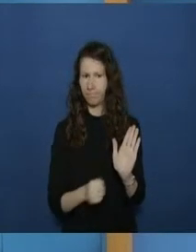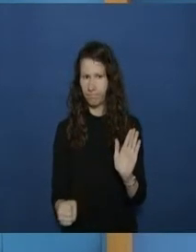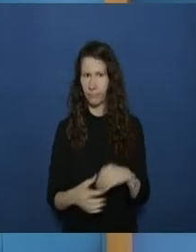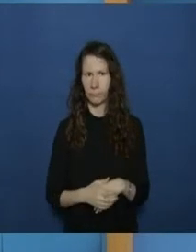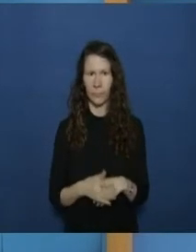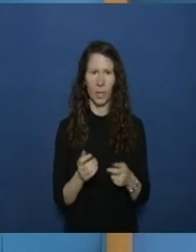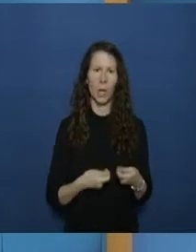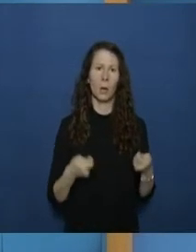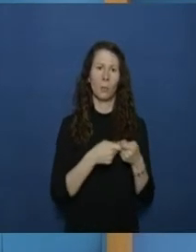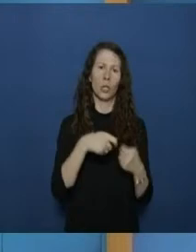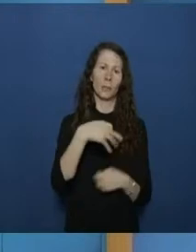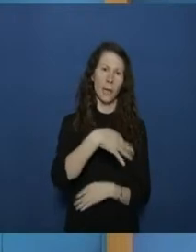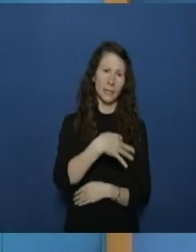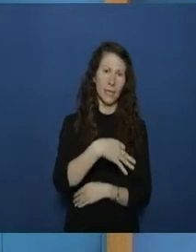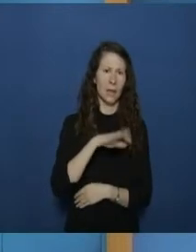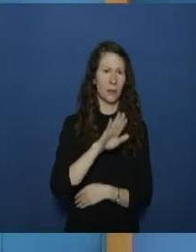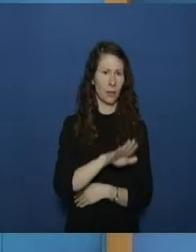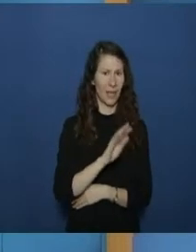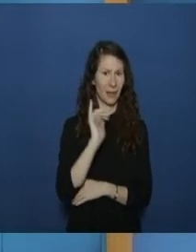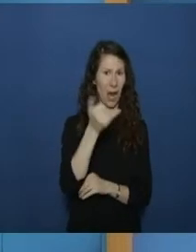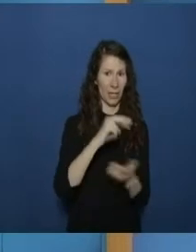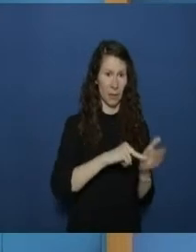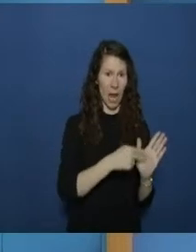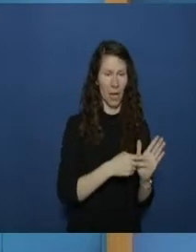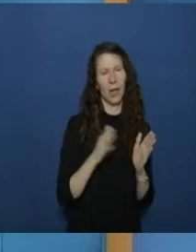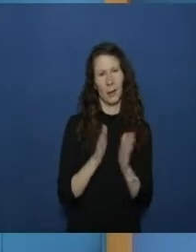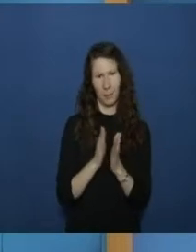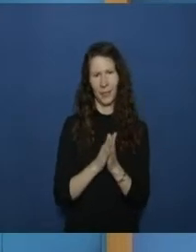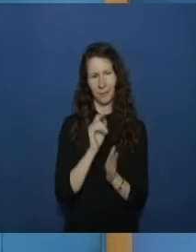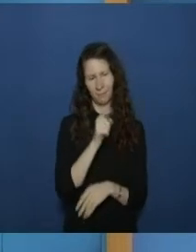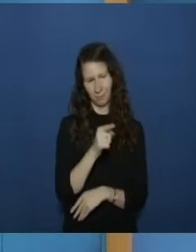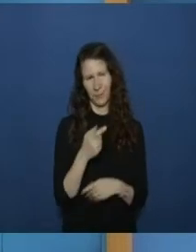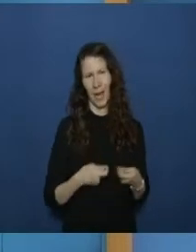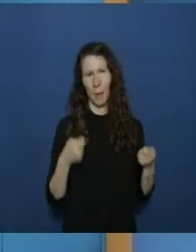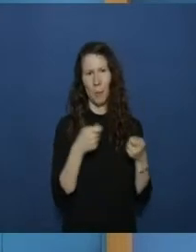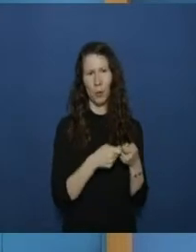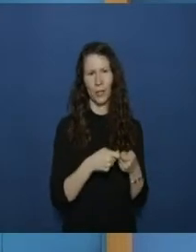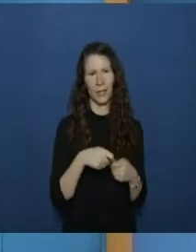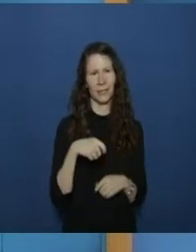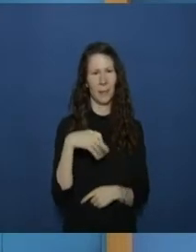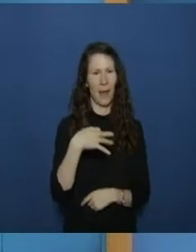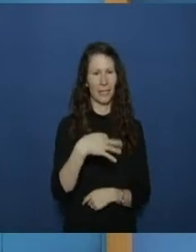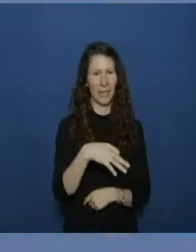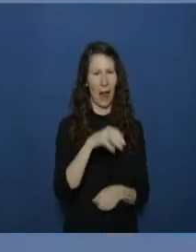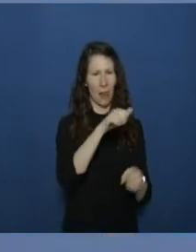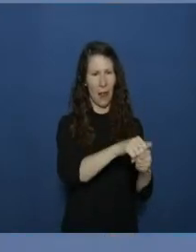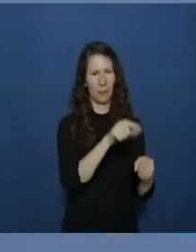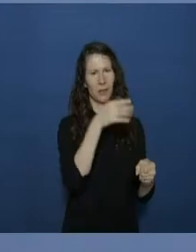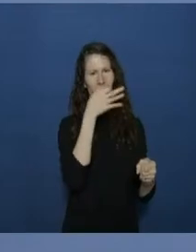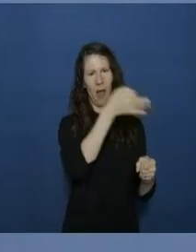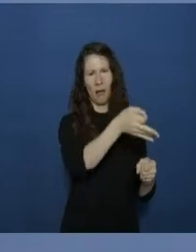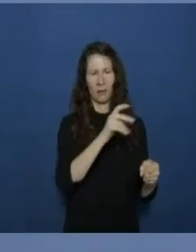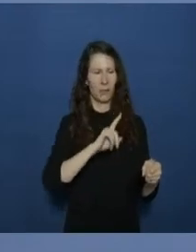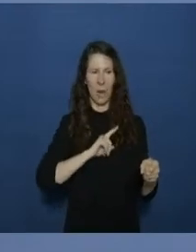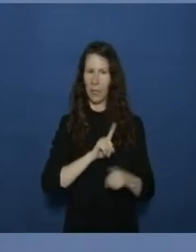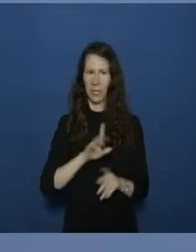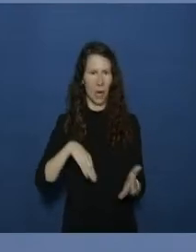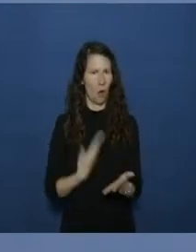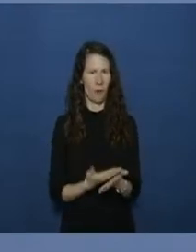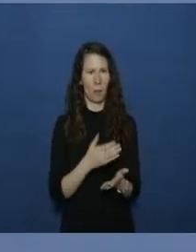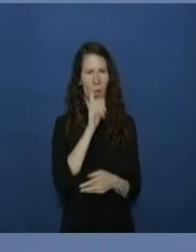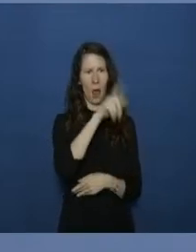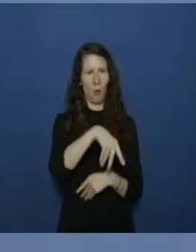des Bundespräsidenten angeht, muss ich Sie ohnehin natürlich bitten, sich ans Bundespräsidialamt zu wenden. Das ist nicht meine Aufgabe, darüber Auskunft zu geben.